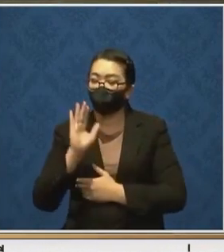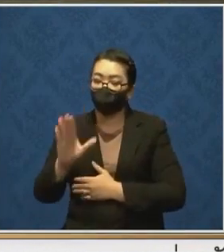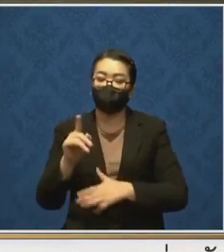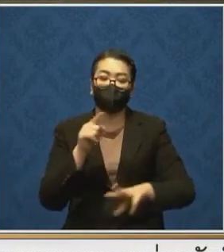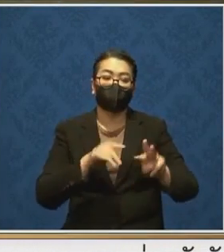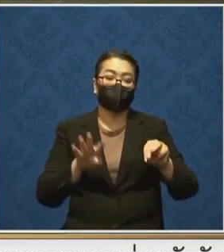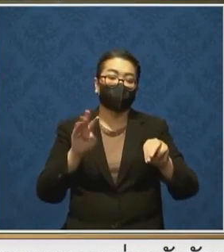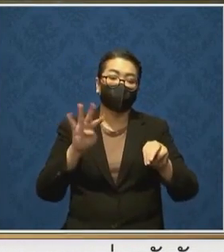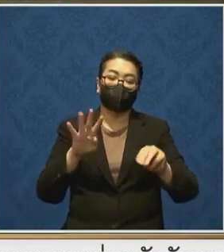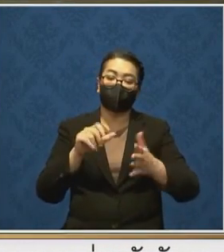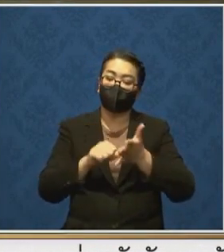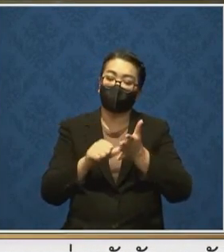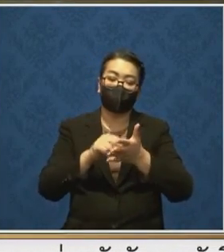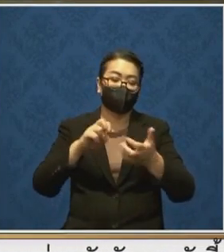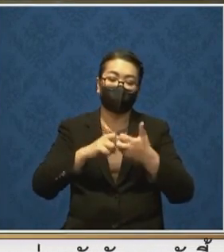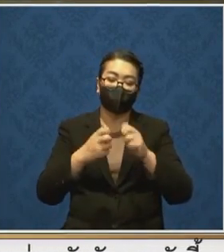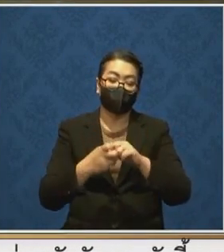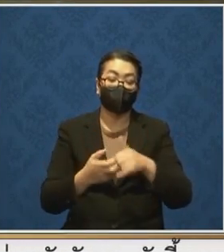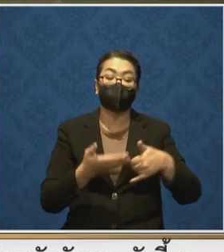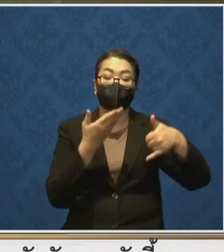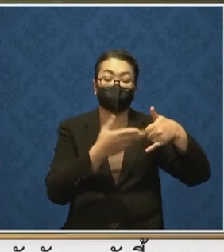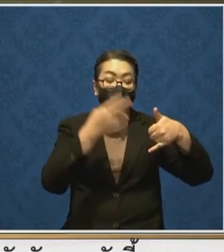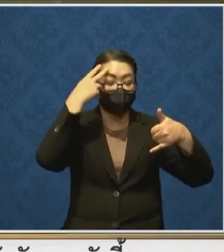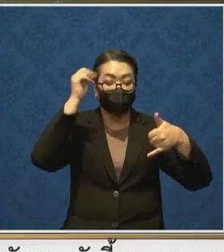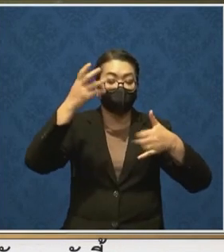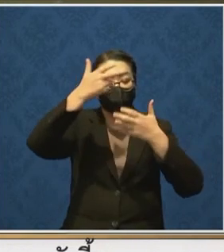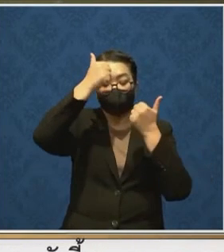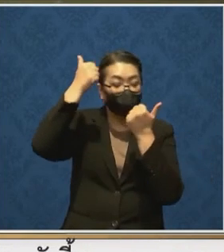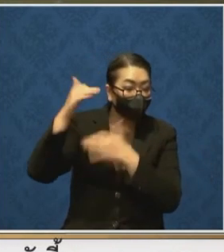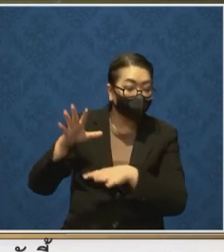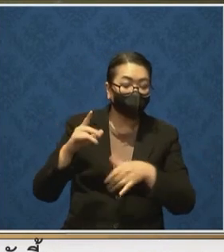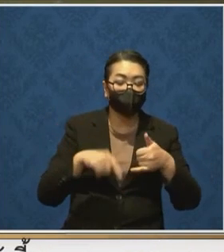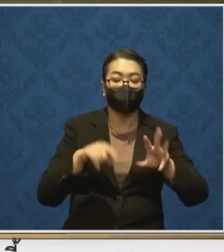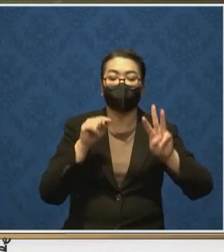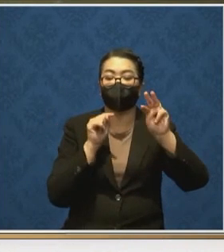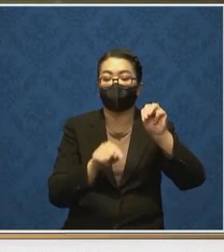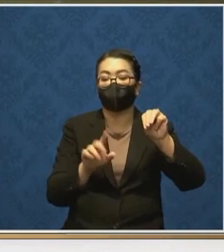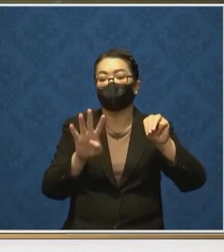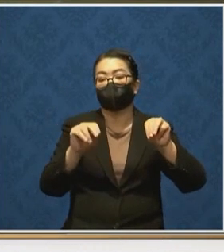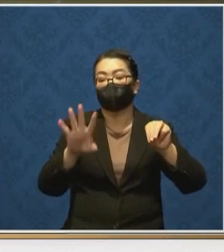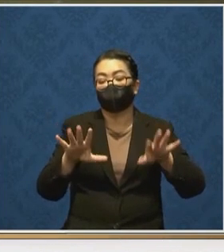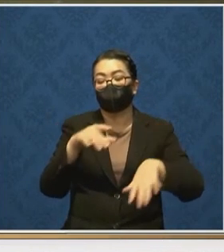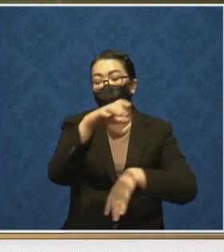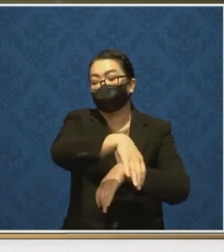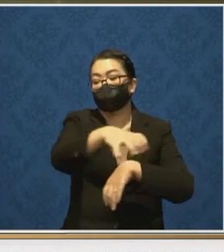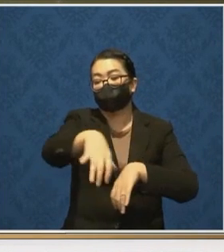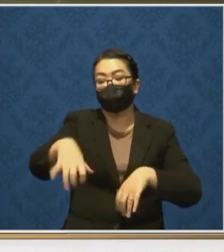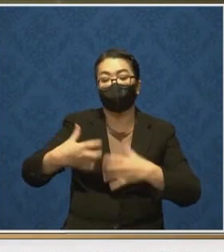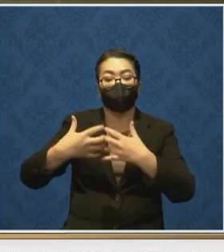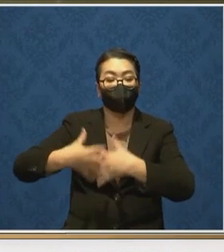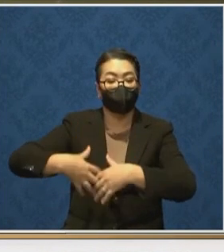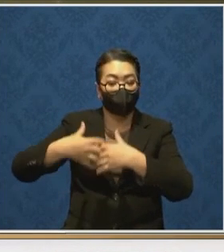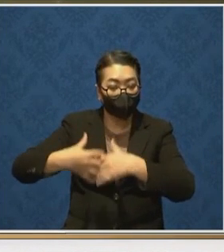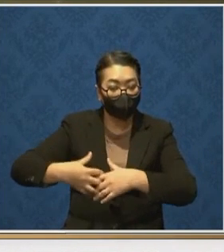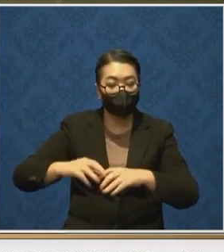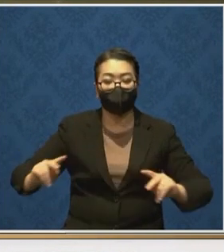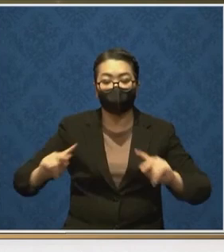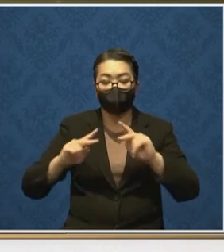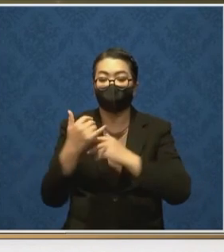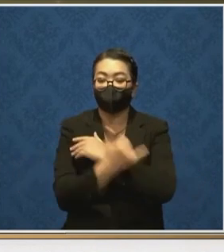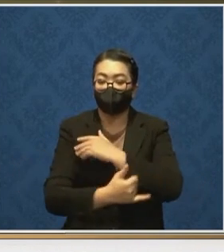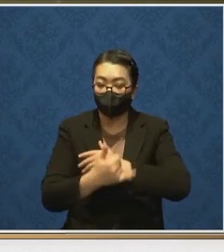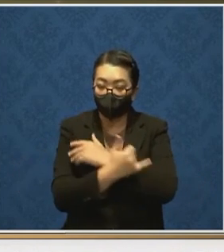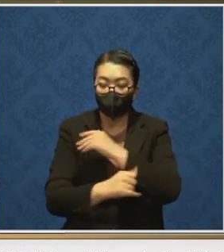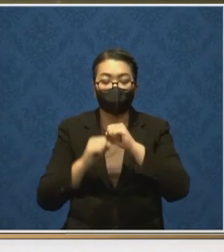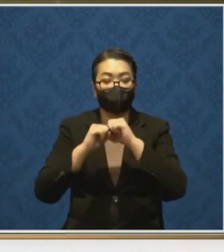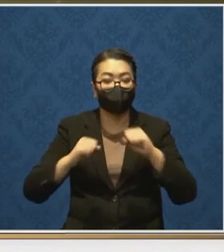ปัหา ผเอกประยุติก็ไม่ฝั่งเมื่อออกมาตรา 44 แล้ว หนวยงานอย่างกระสงอุศากรรมกระสวงกตางประเทศ